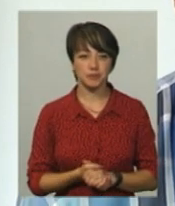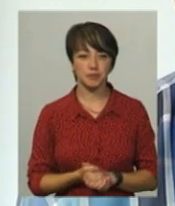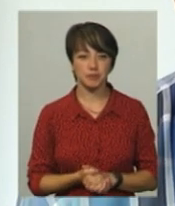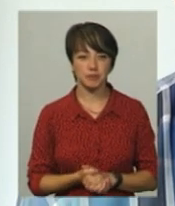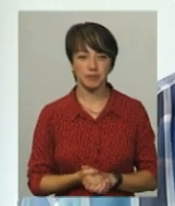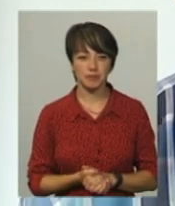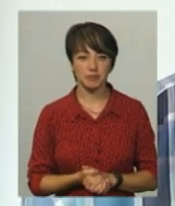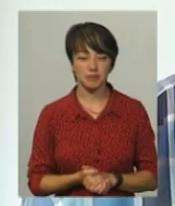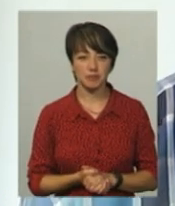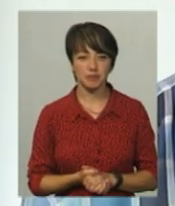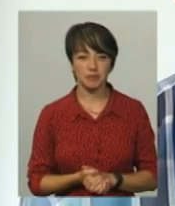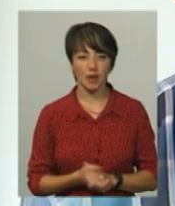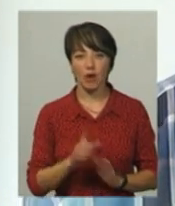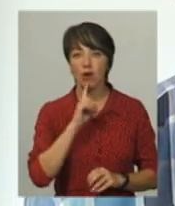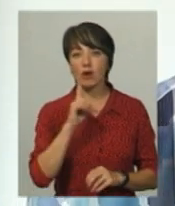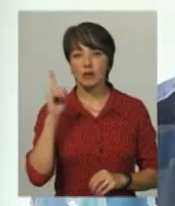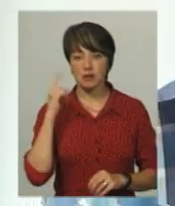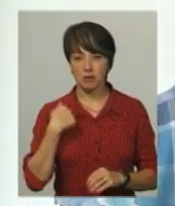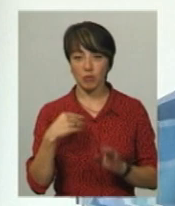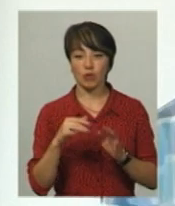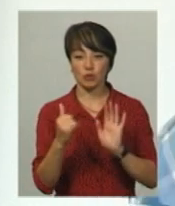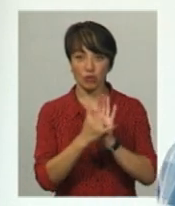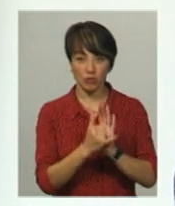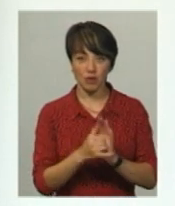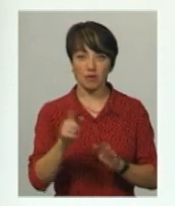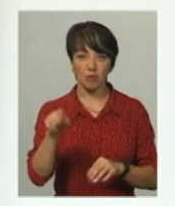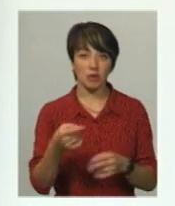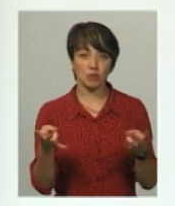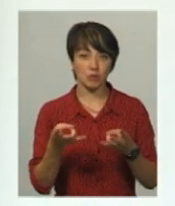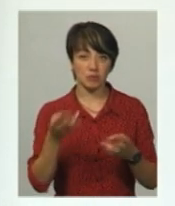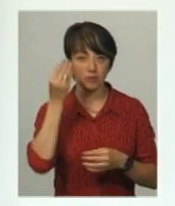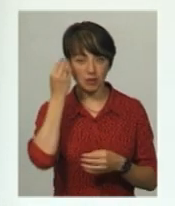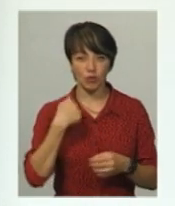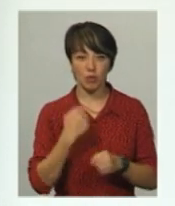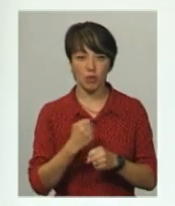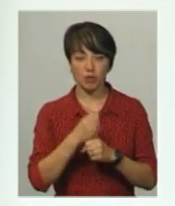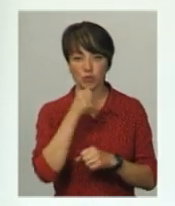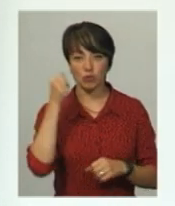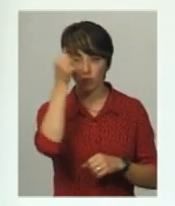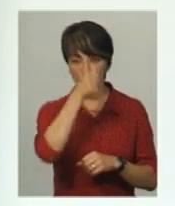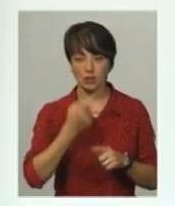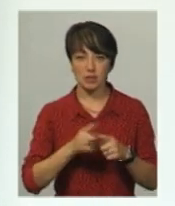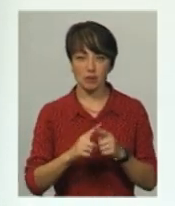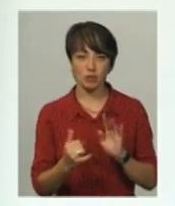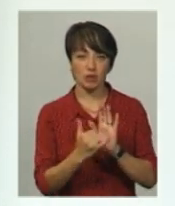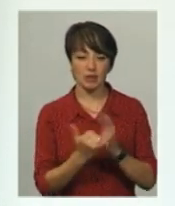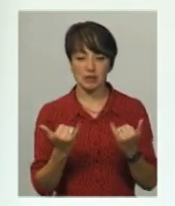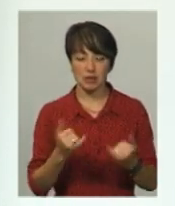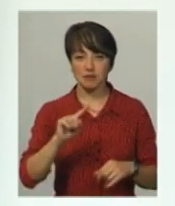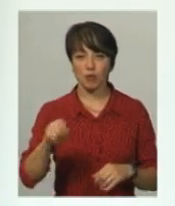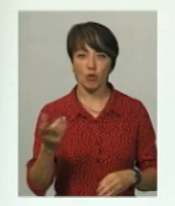рік назад. Просто тоді не зрозуміло, для чого ми робили, минулому році встановлювали, зараз